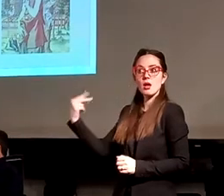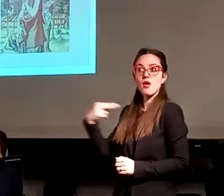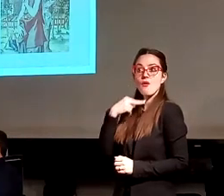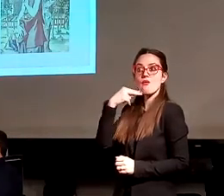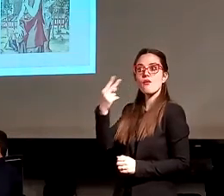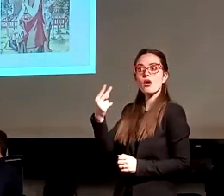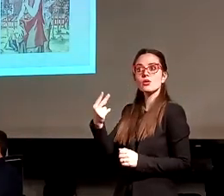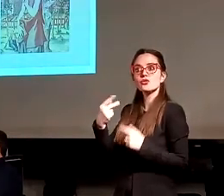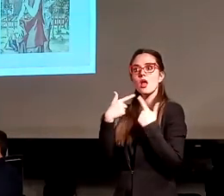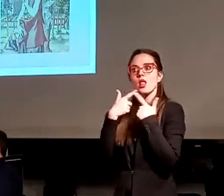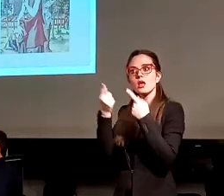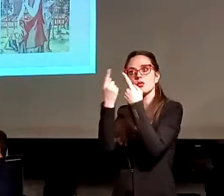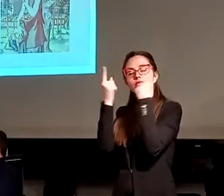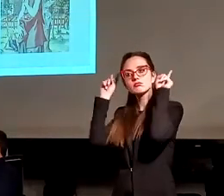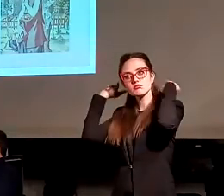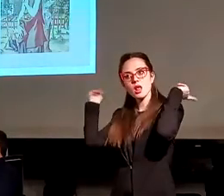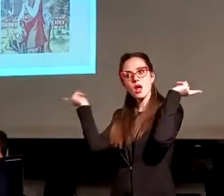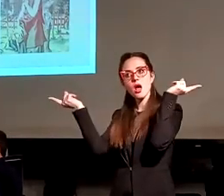che parlava in latino